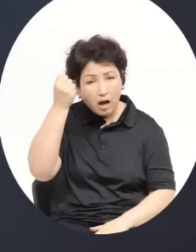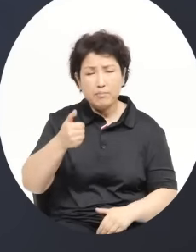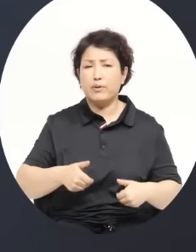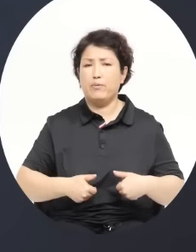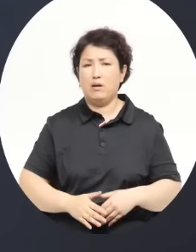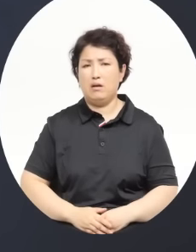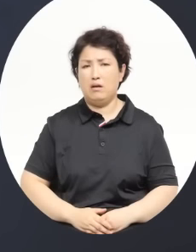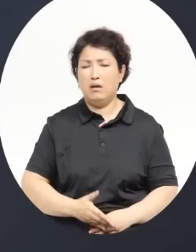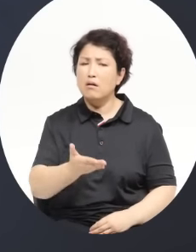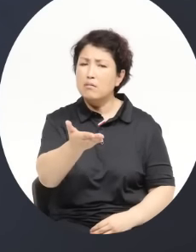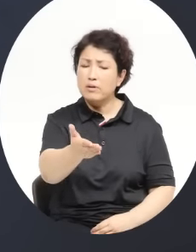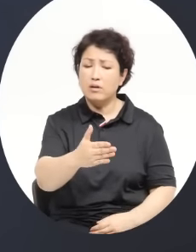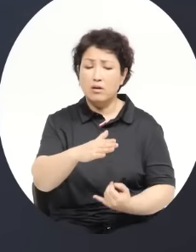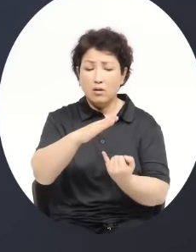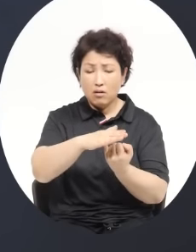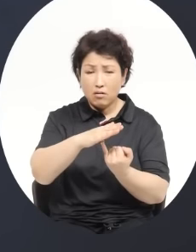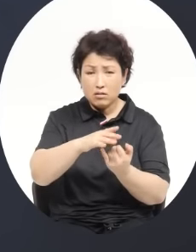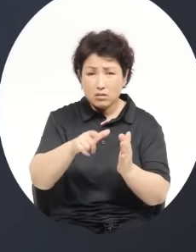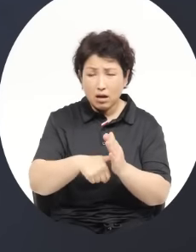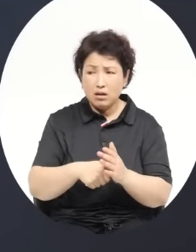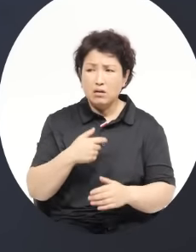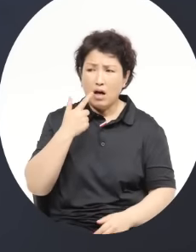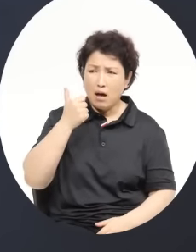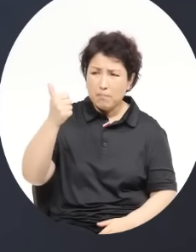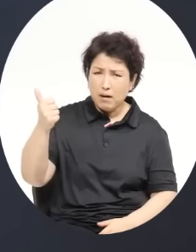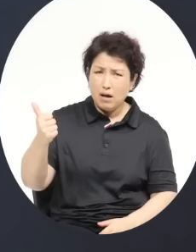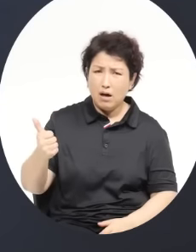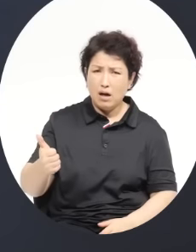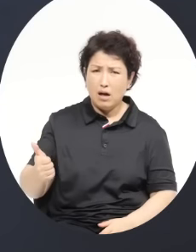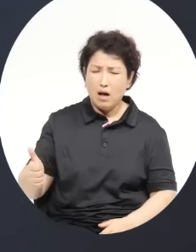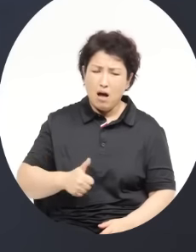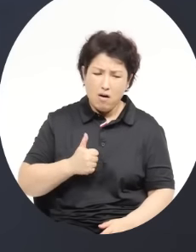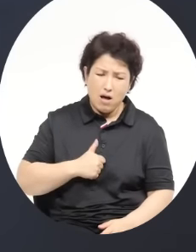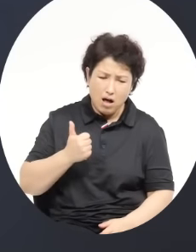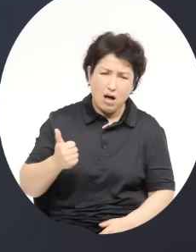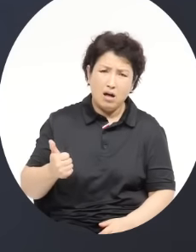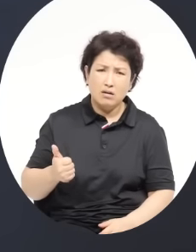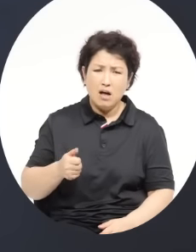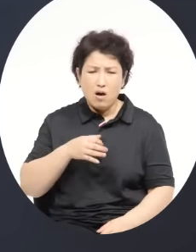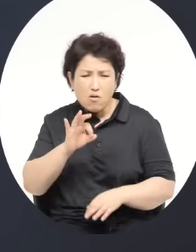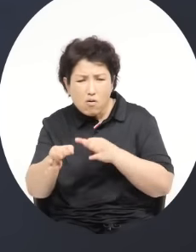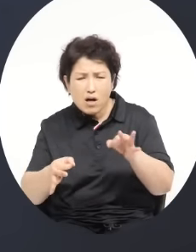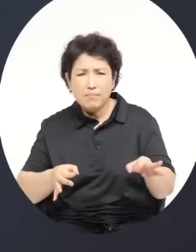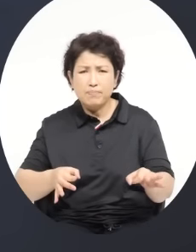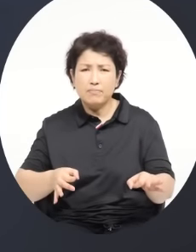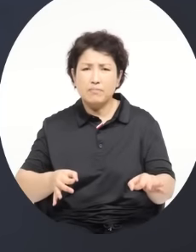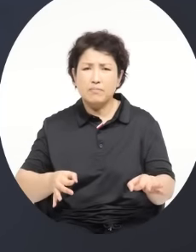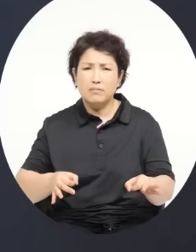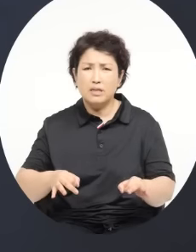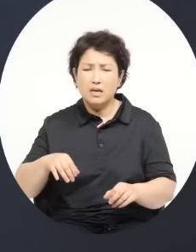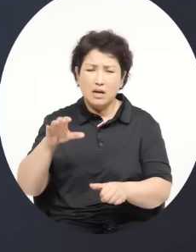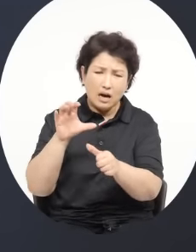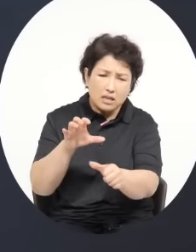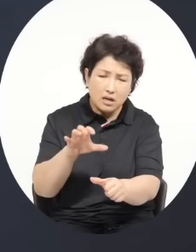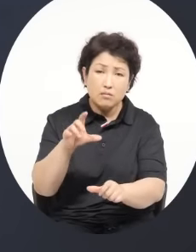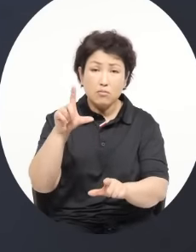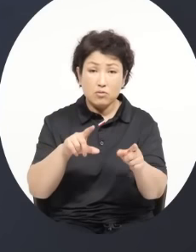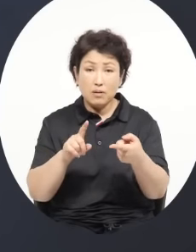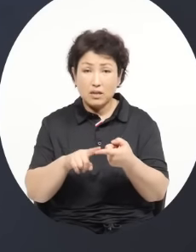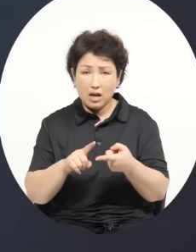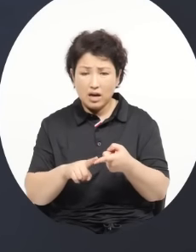된다. 그래야 자기의 어린 시절에 그 아버지가 고함지되고 뭐하고 야단치고 화내고 한 것에